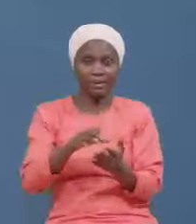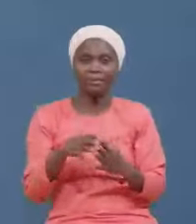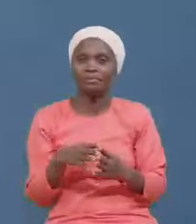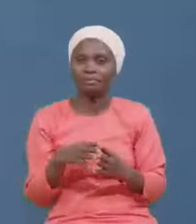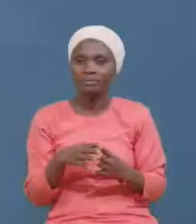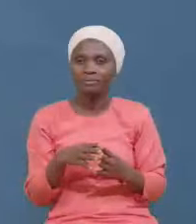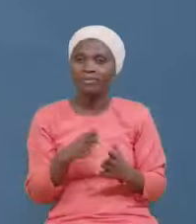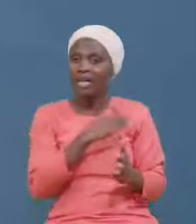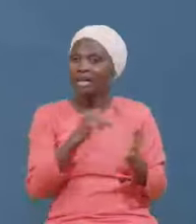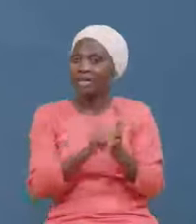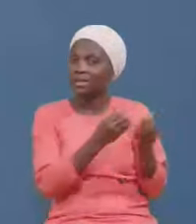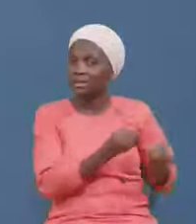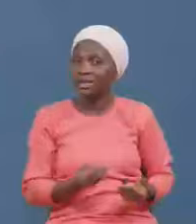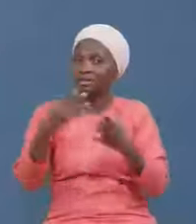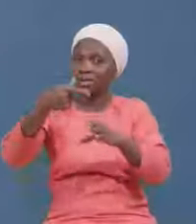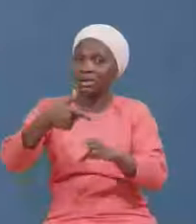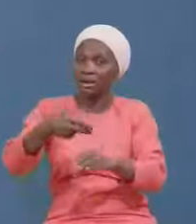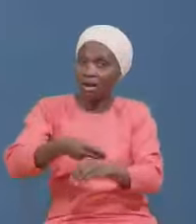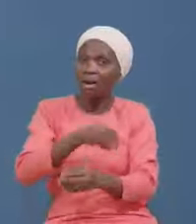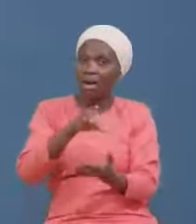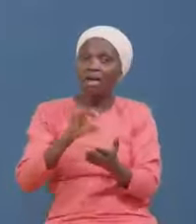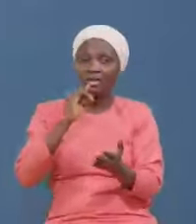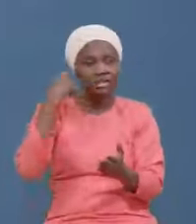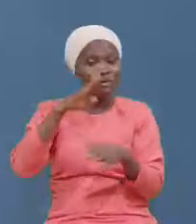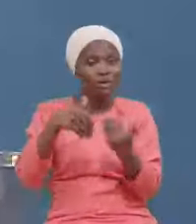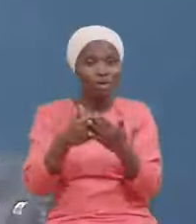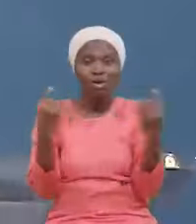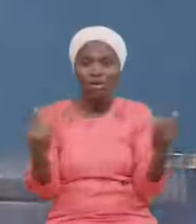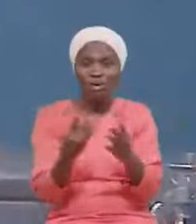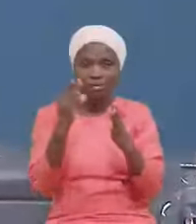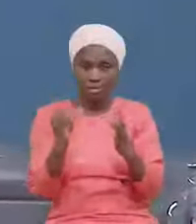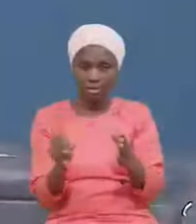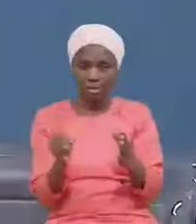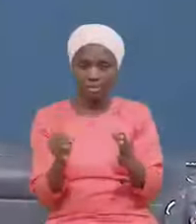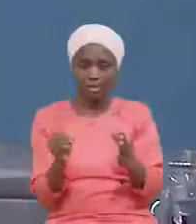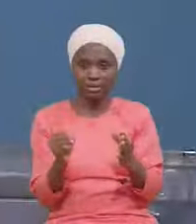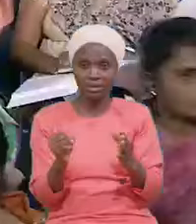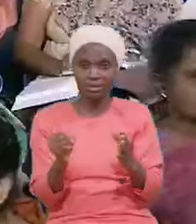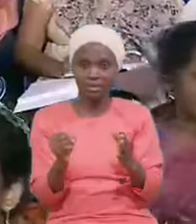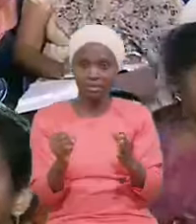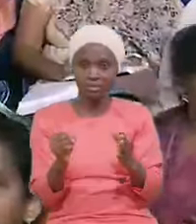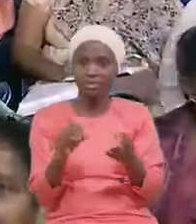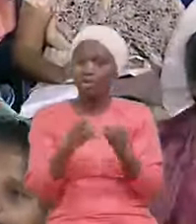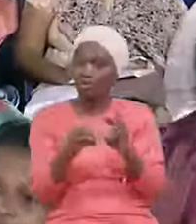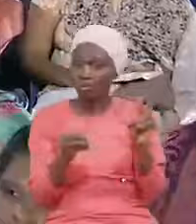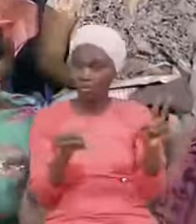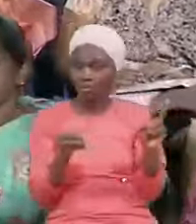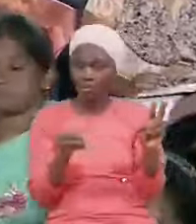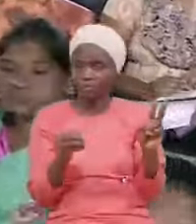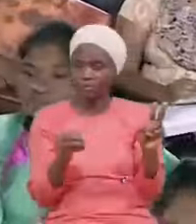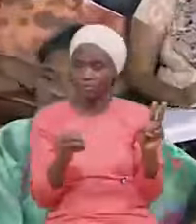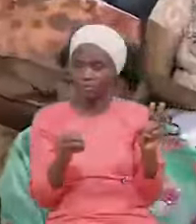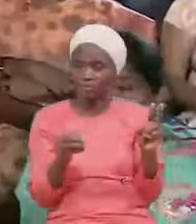అండ్ దట్ సక్రిఫిషియల్ లామ్ ఇస్ ఫర్ ఆల్ సీనర్స్. ఆ బలి అర్పణ గొర్రె పిల్ల పాపులందరి కొరకు. నంబర్ 2. రెండవది